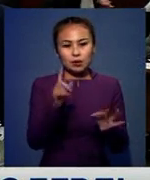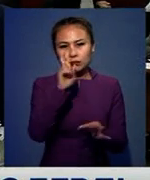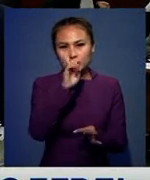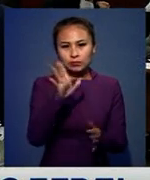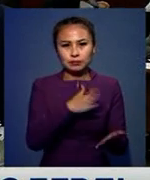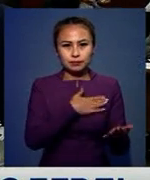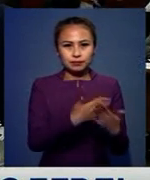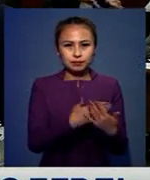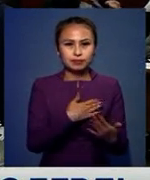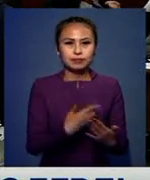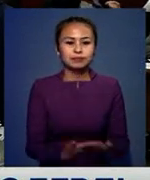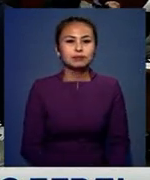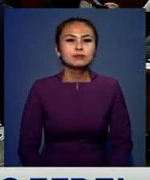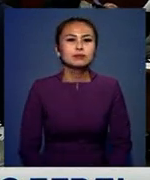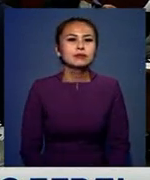емес.